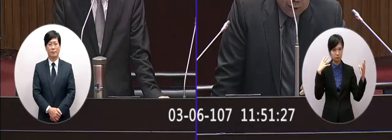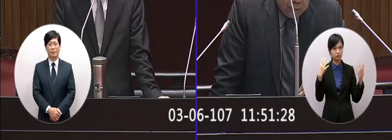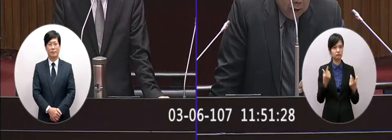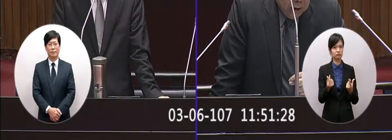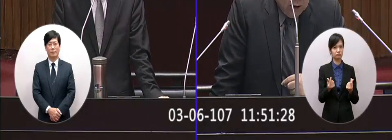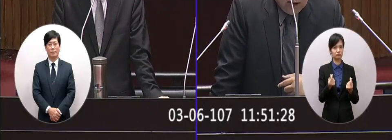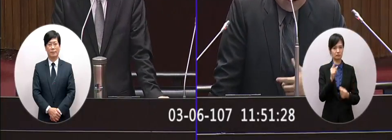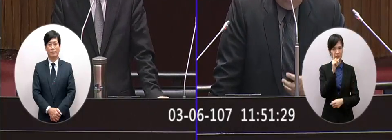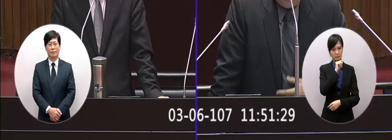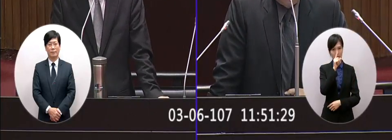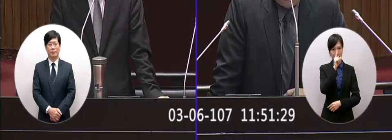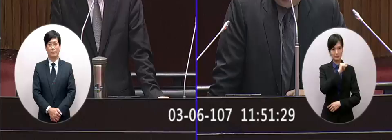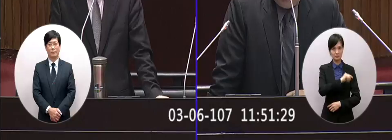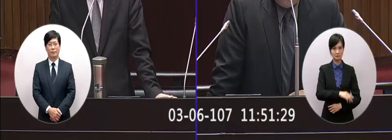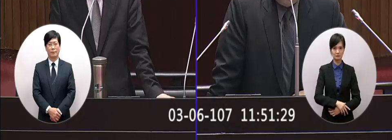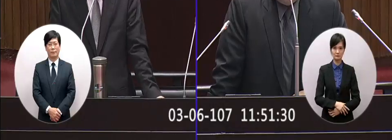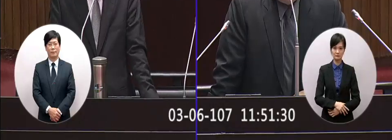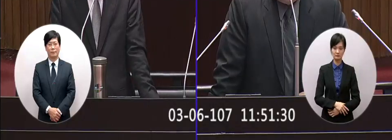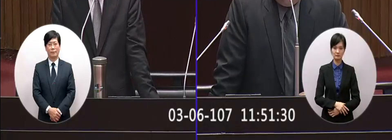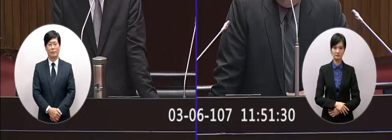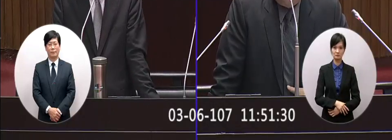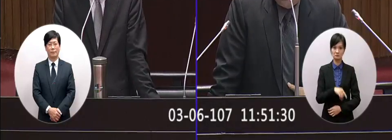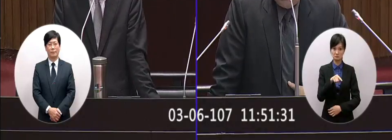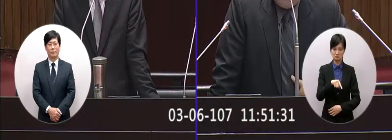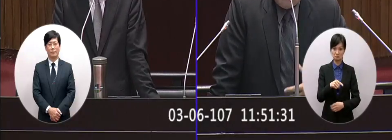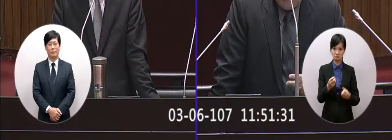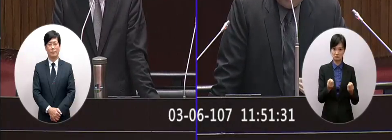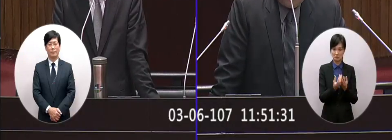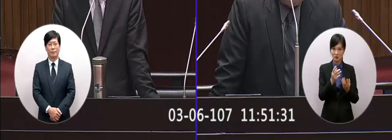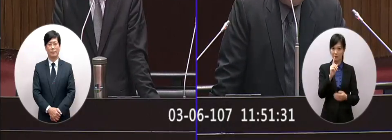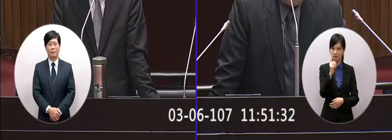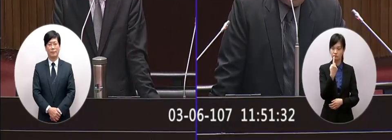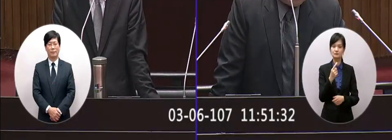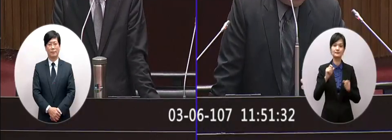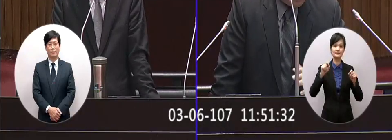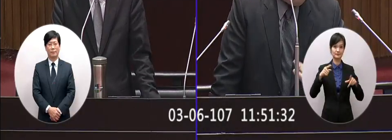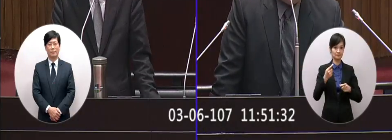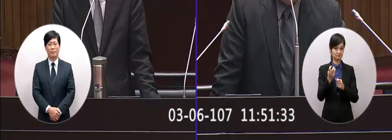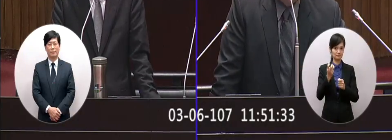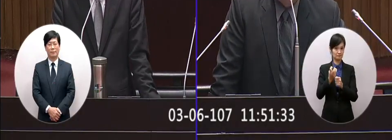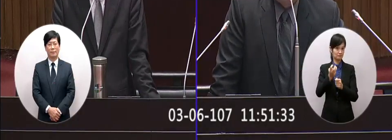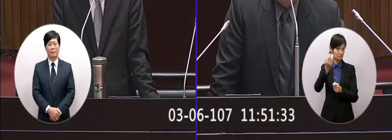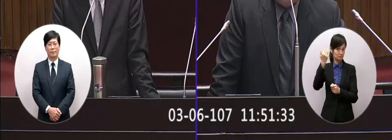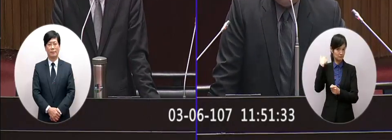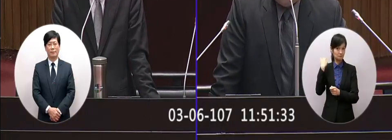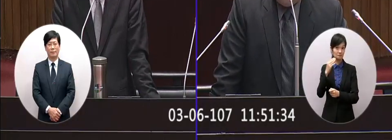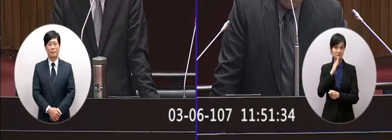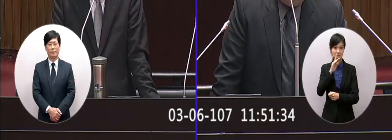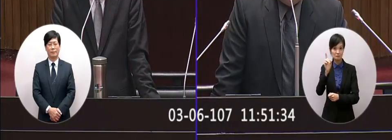做出现。那当然就是说它的原因不同啊，30年前的话是缺乏服务，